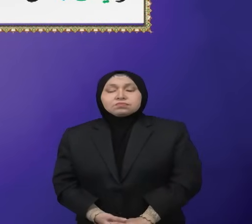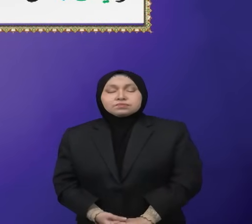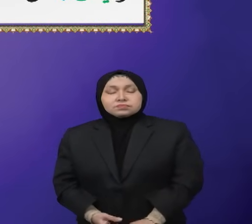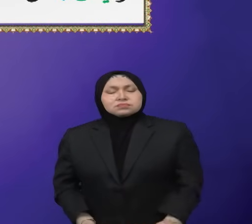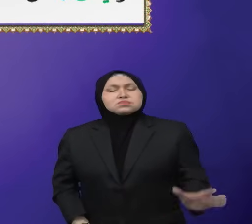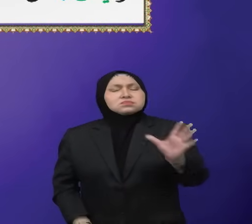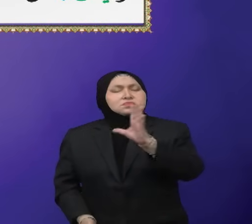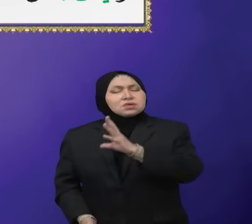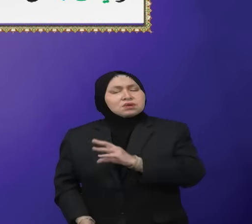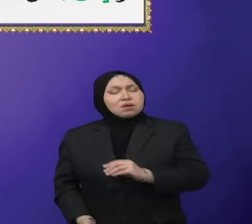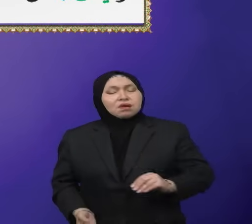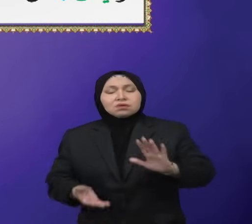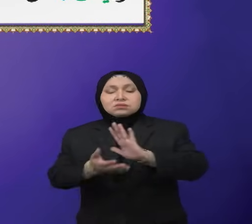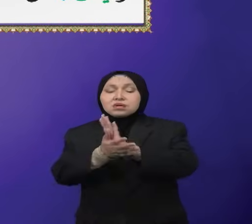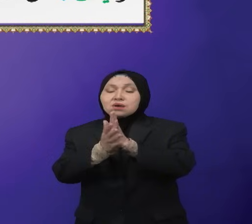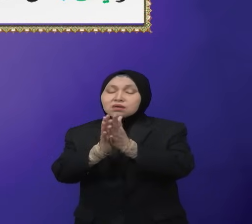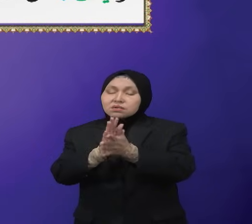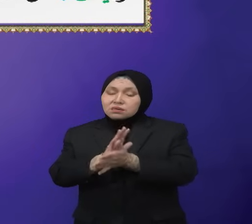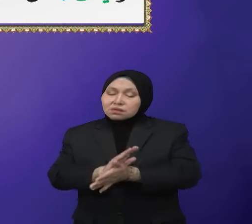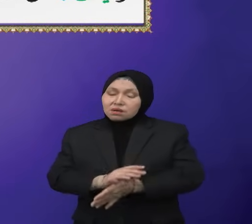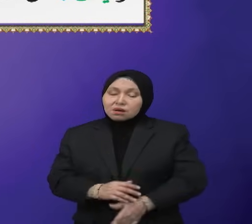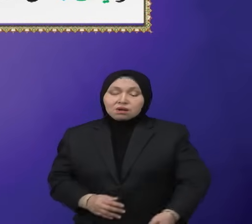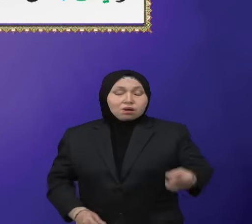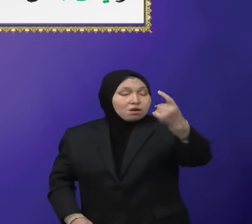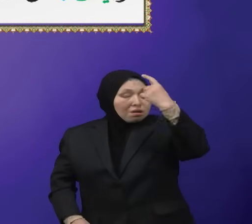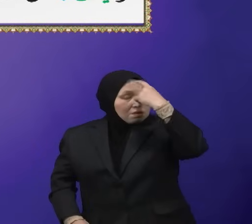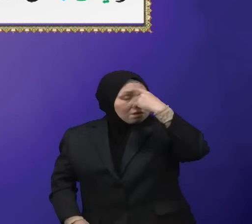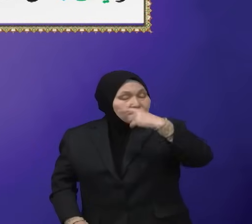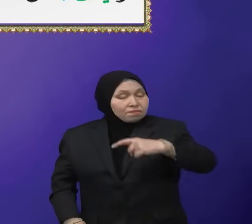وَجَعَلْ لَنَا مِنْ